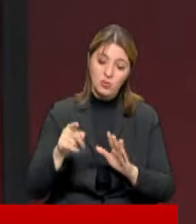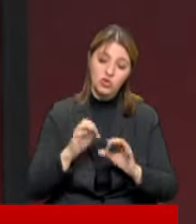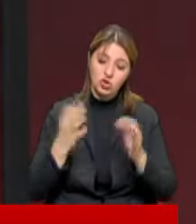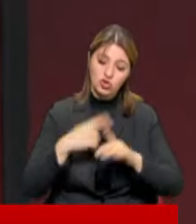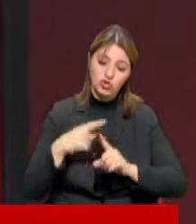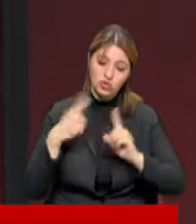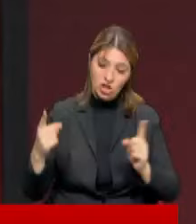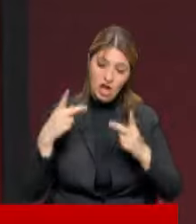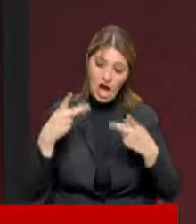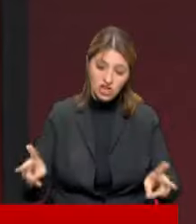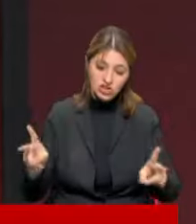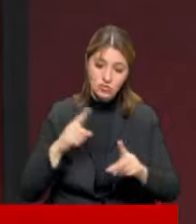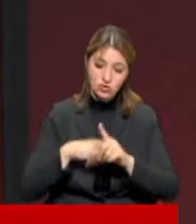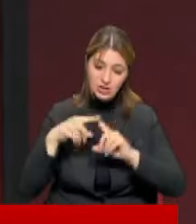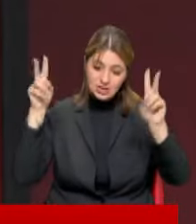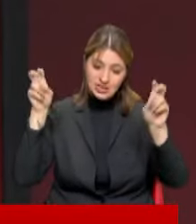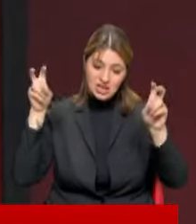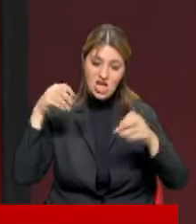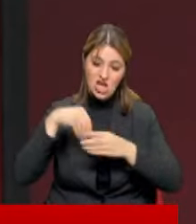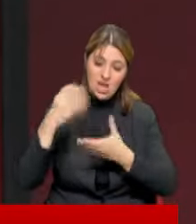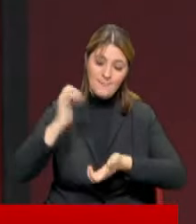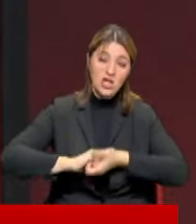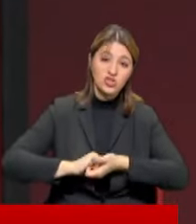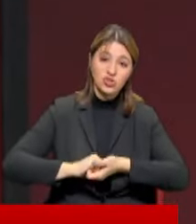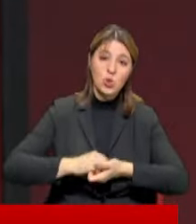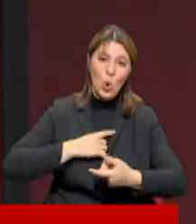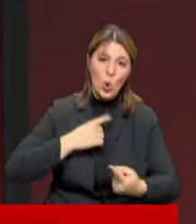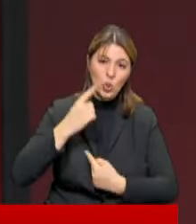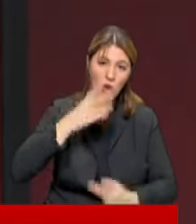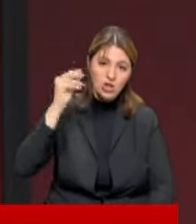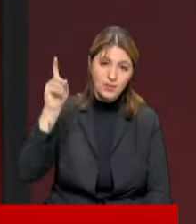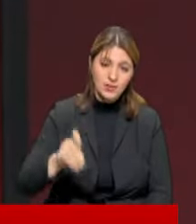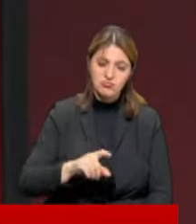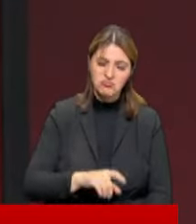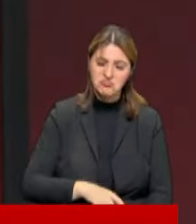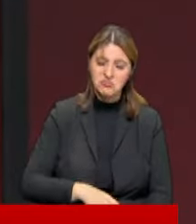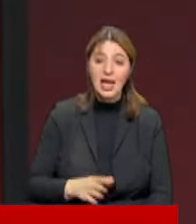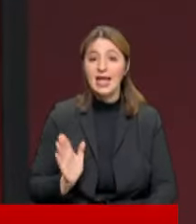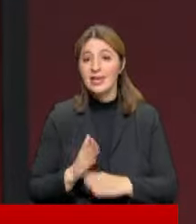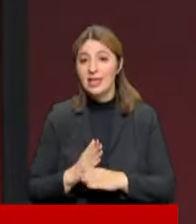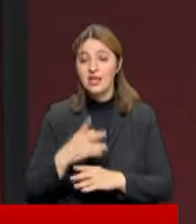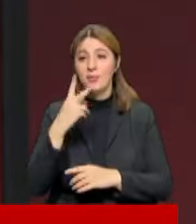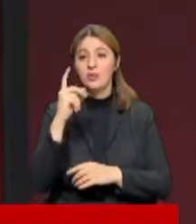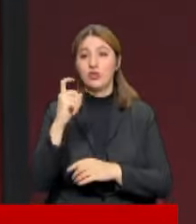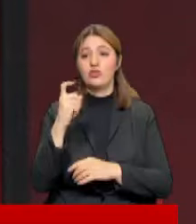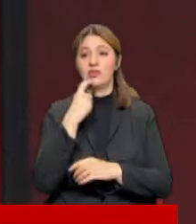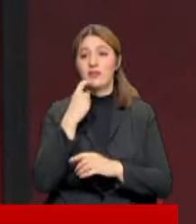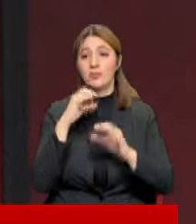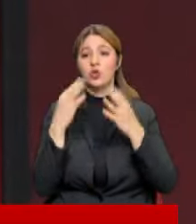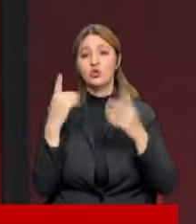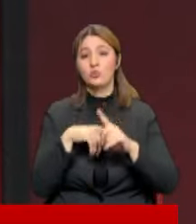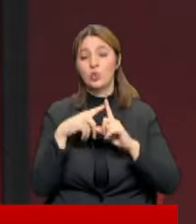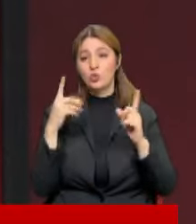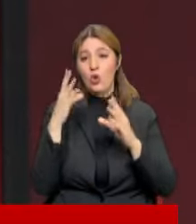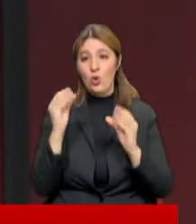çözüm süreci açılım süreci ya da tırnak içinde iç barış süreci konuşulacak mıydı Hayır neden 2009 yılında bir çözüm